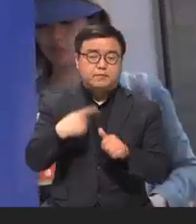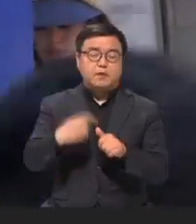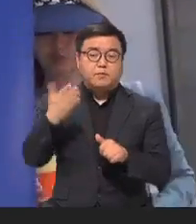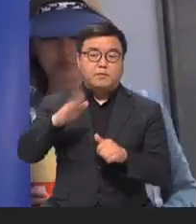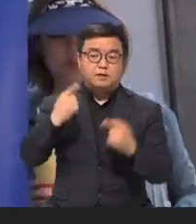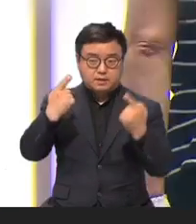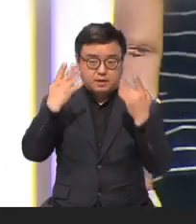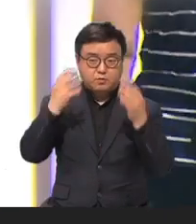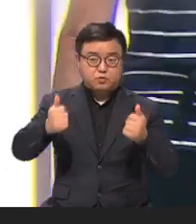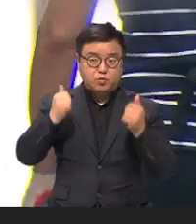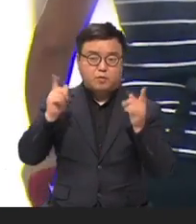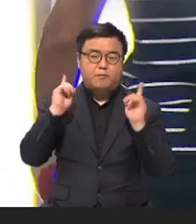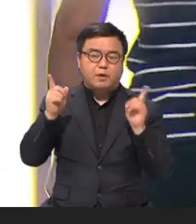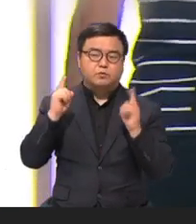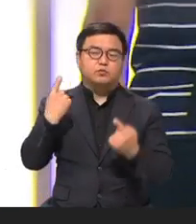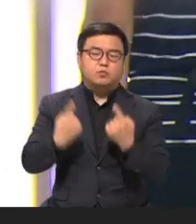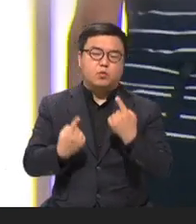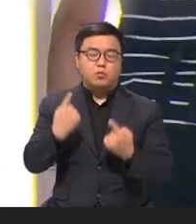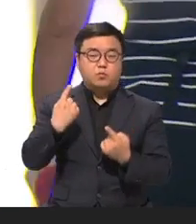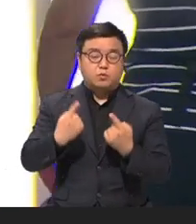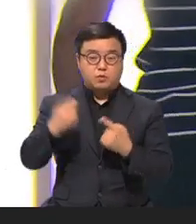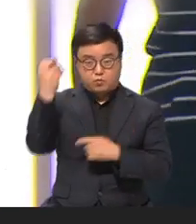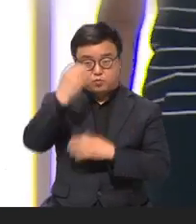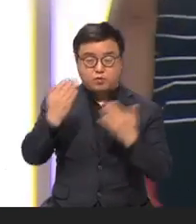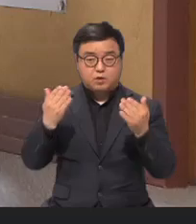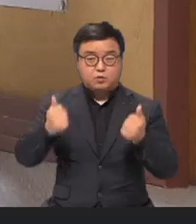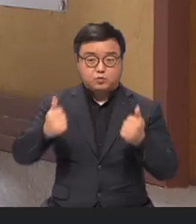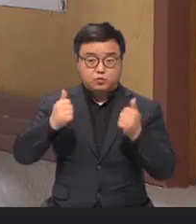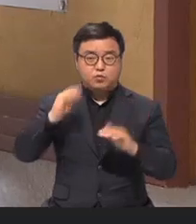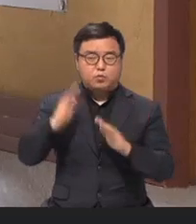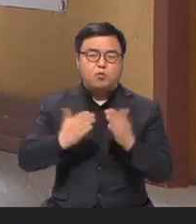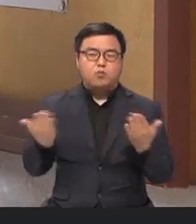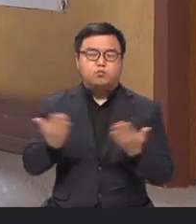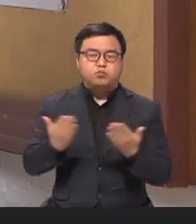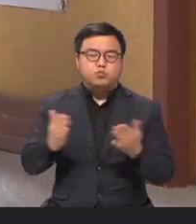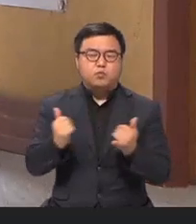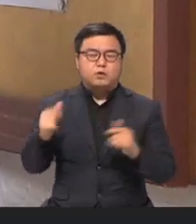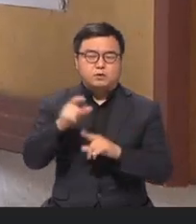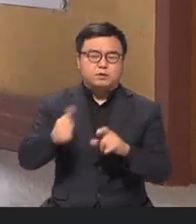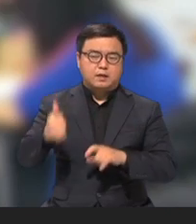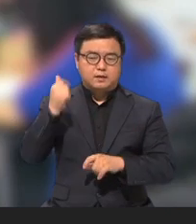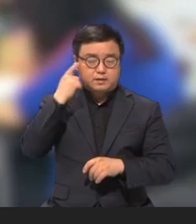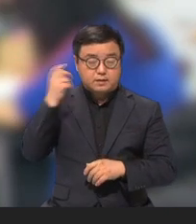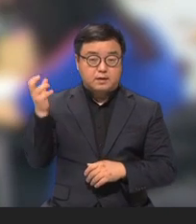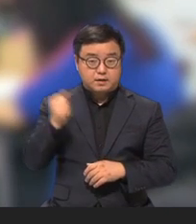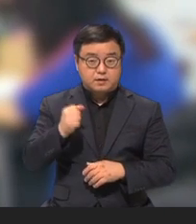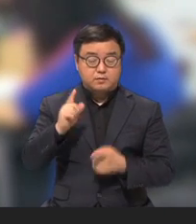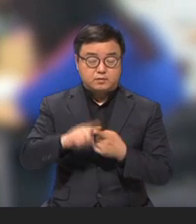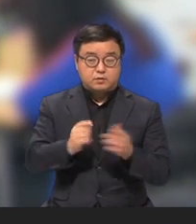백수보다 고졸 공무원이 낫다는 현실적인 판단이 앞서면서 일찌감치 공무원을